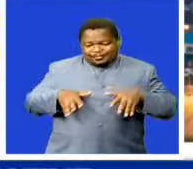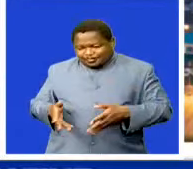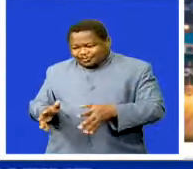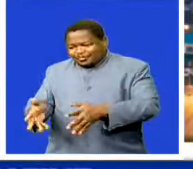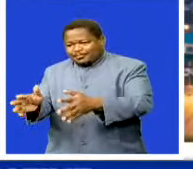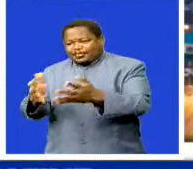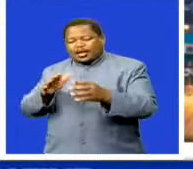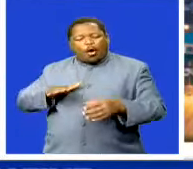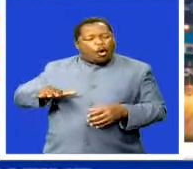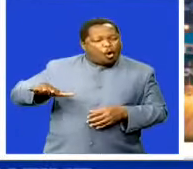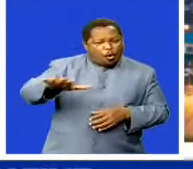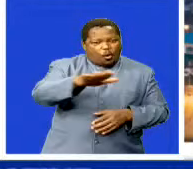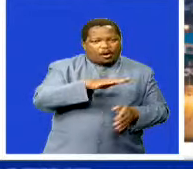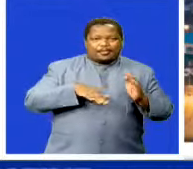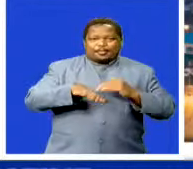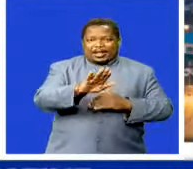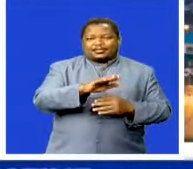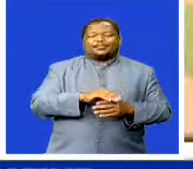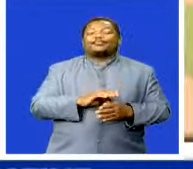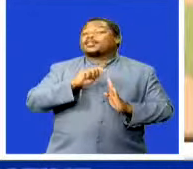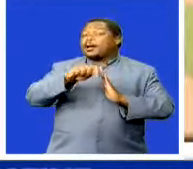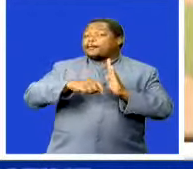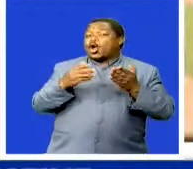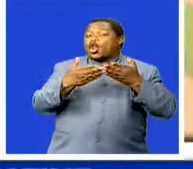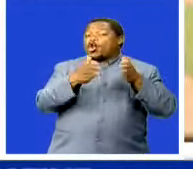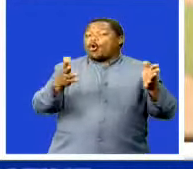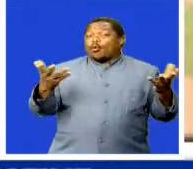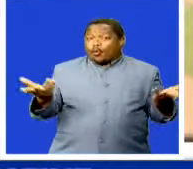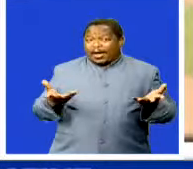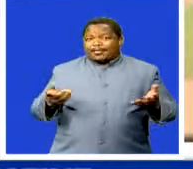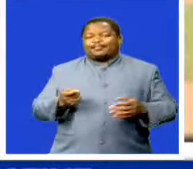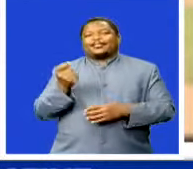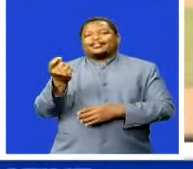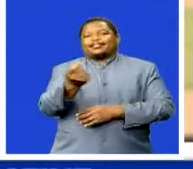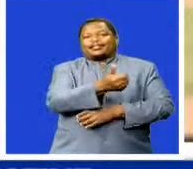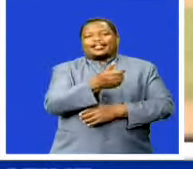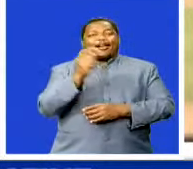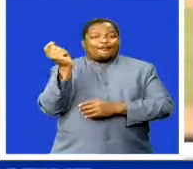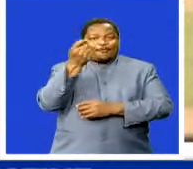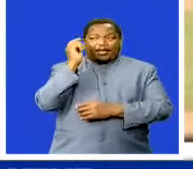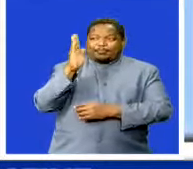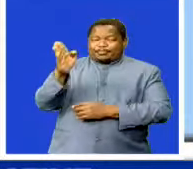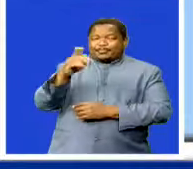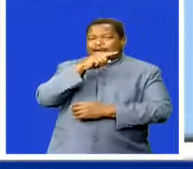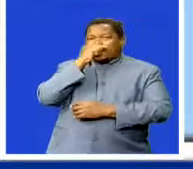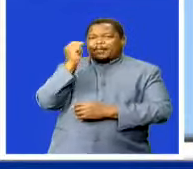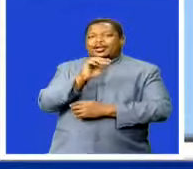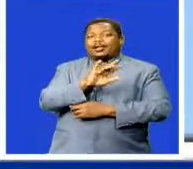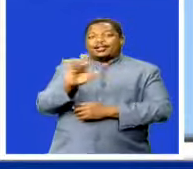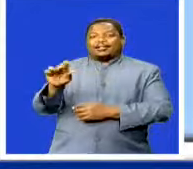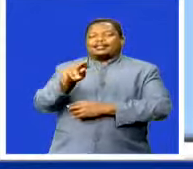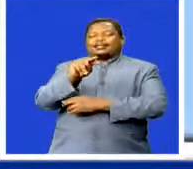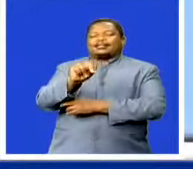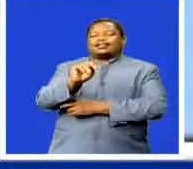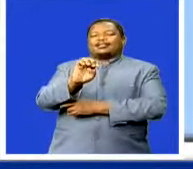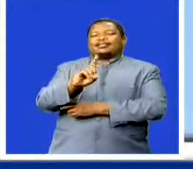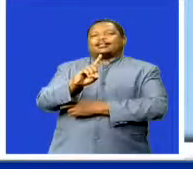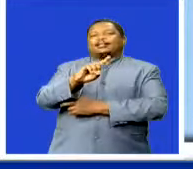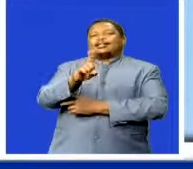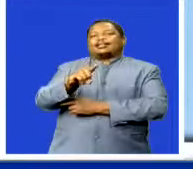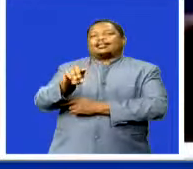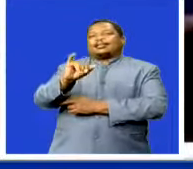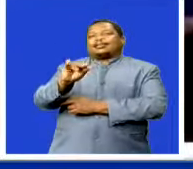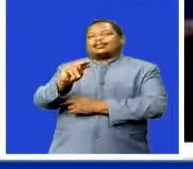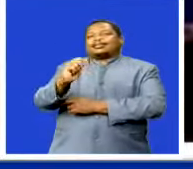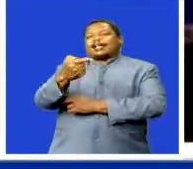yasenzingeni ngalesihlanu Litiro yetekulima lisukumise ngalokusemthethweni luhlelo lwatiwa ngokuthi asidle kwethu loluhlose